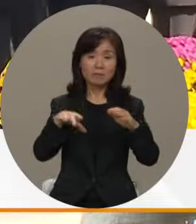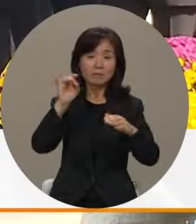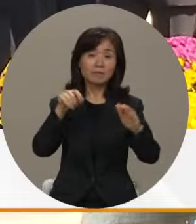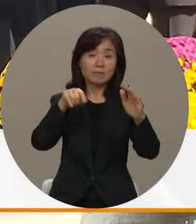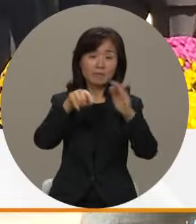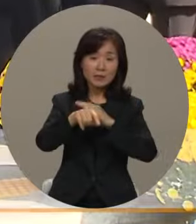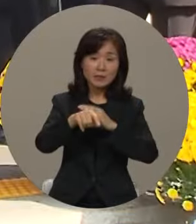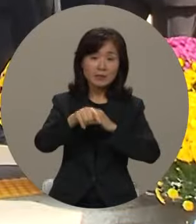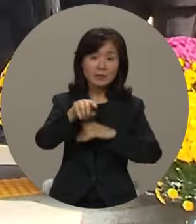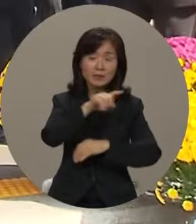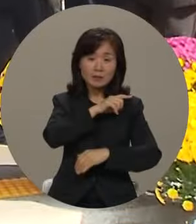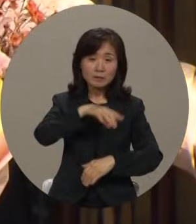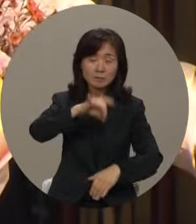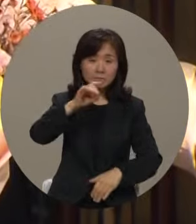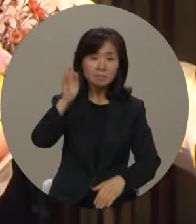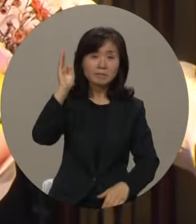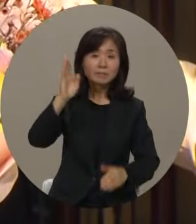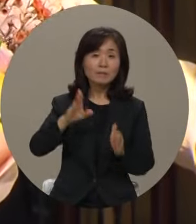기초학력을 강조했습니다.